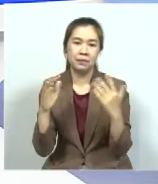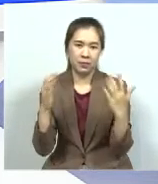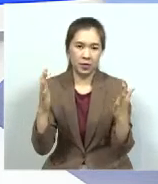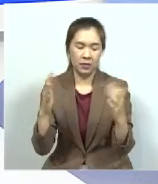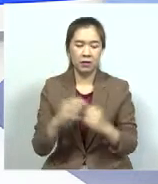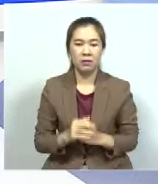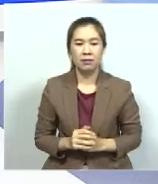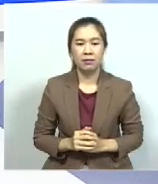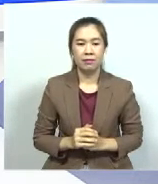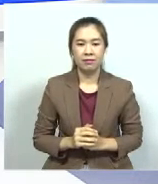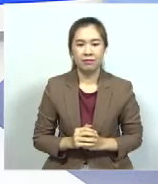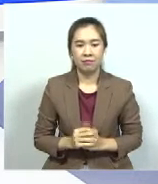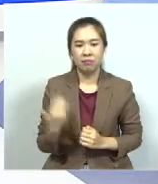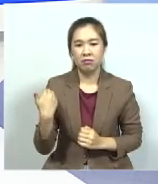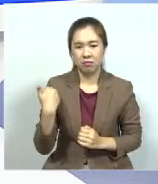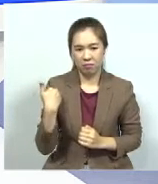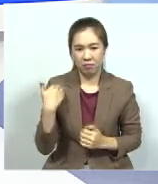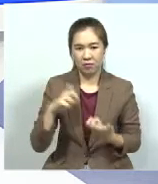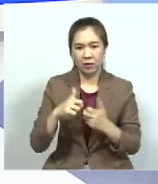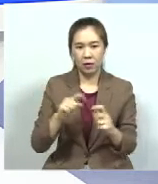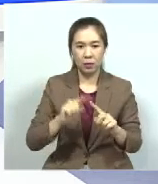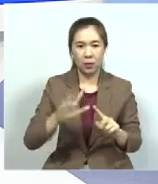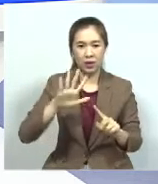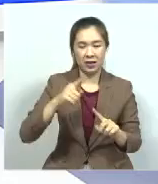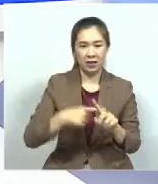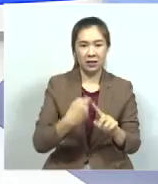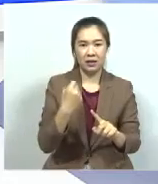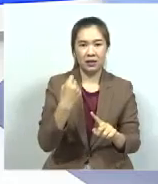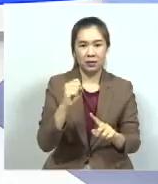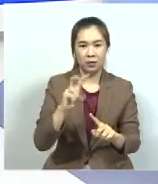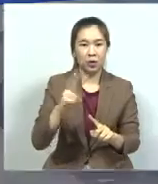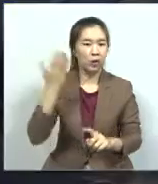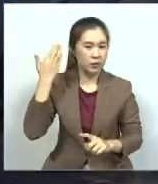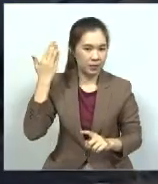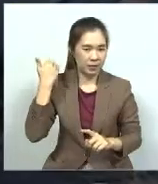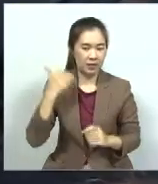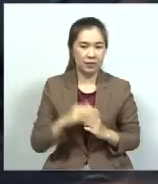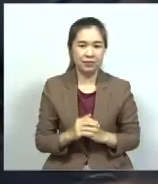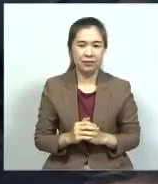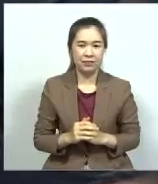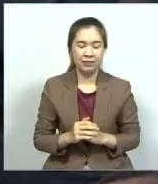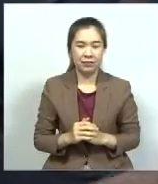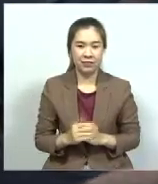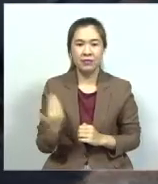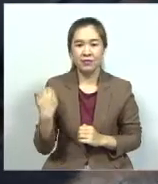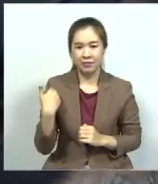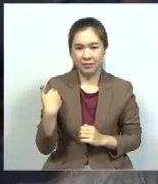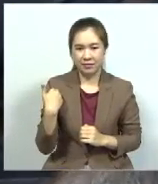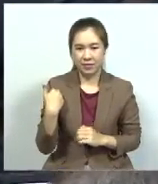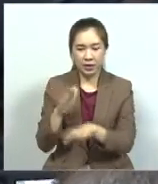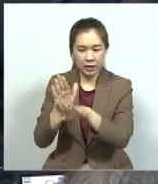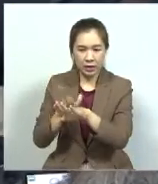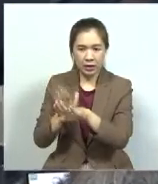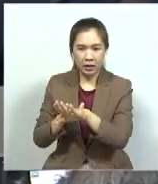งกันไว้หลังจากเหตุการณ์ดังกล่าวเกิดขึ้นเมื่อวันที่5ธันวาคมที่ผ่านมาค่ะโดยกรมการขนส่งทางบก